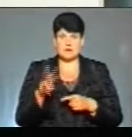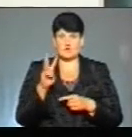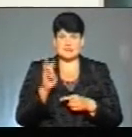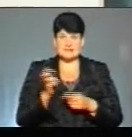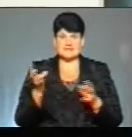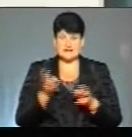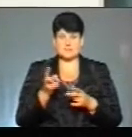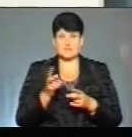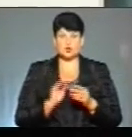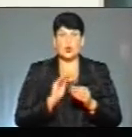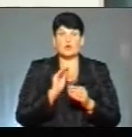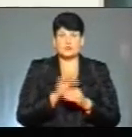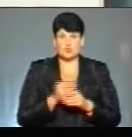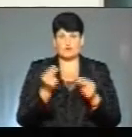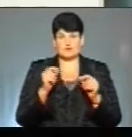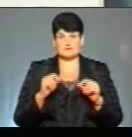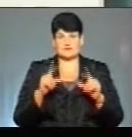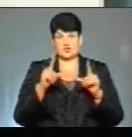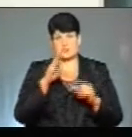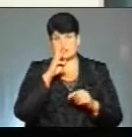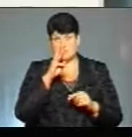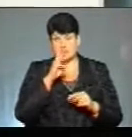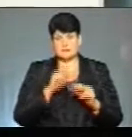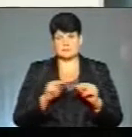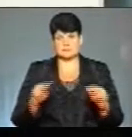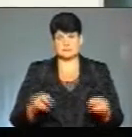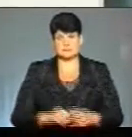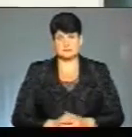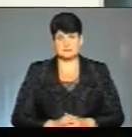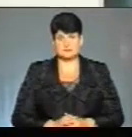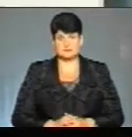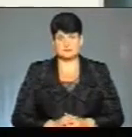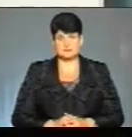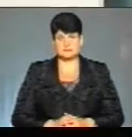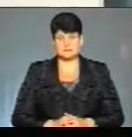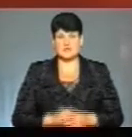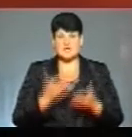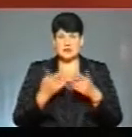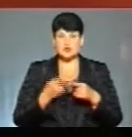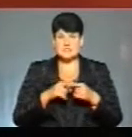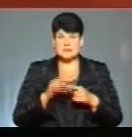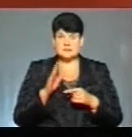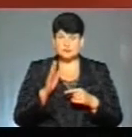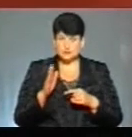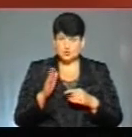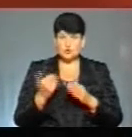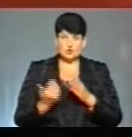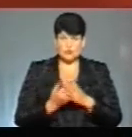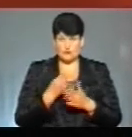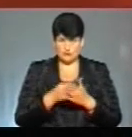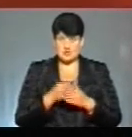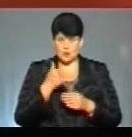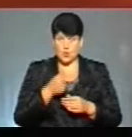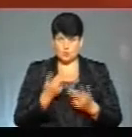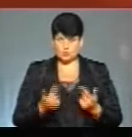потрібно додаткових коштів для того, щоб ми підвищили заробітну плату педагогічним працівникам. Тобто, якщо б це відбулося, то з нового бюджетного